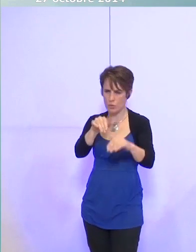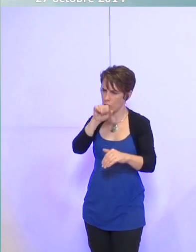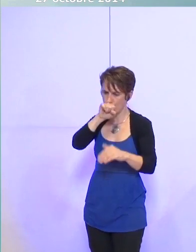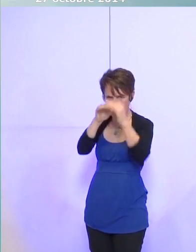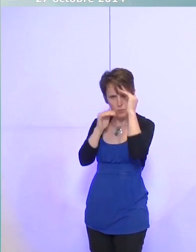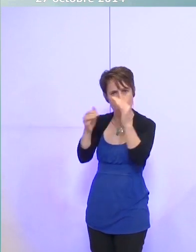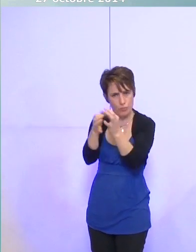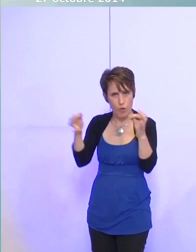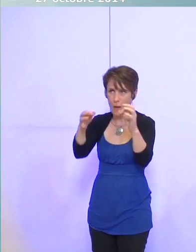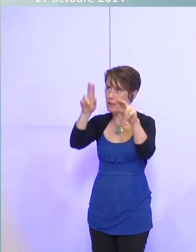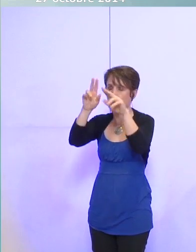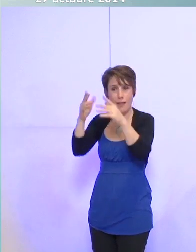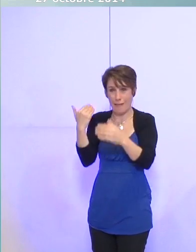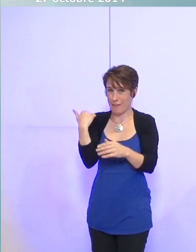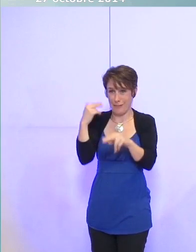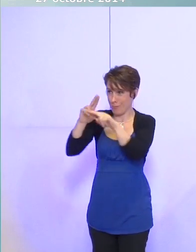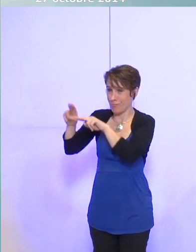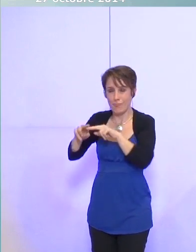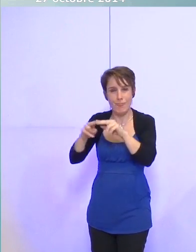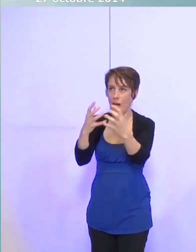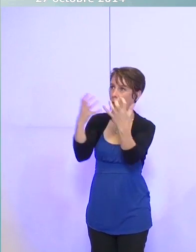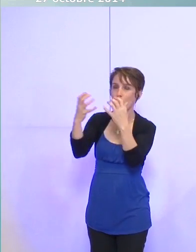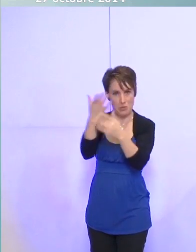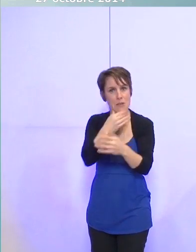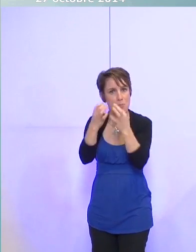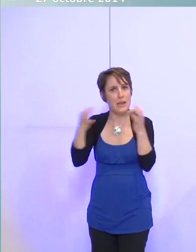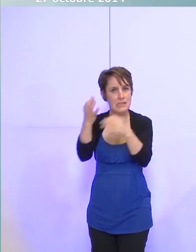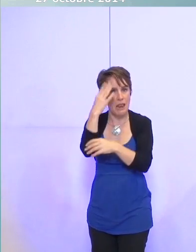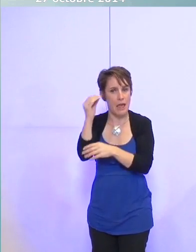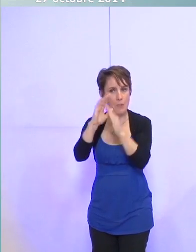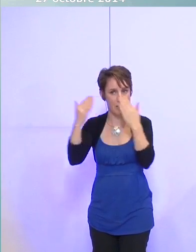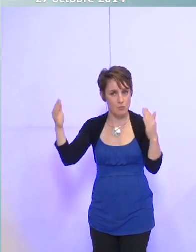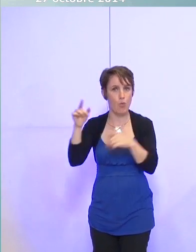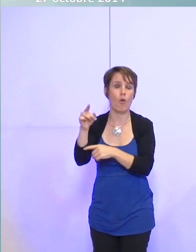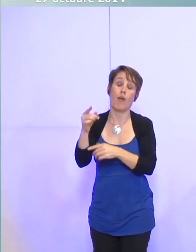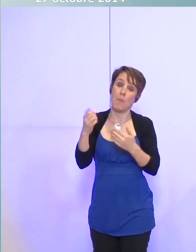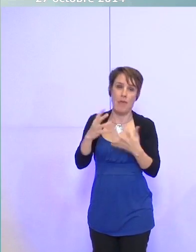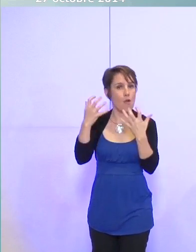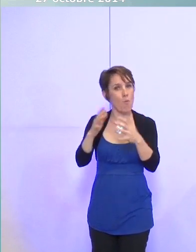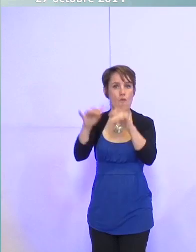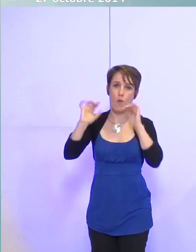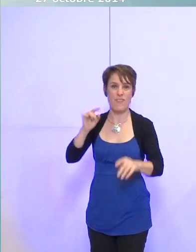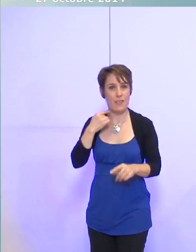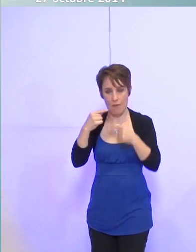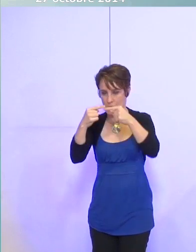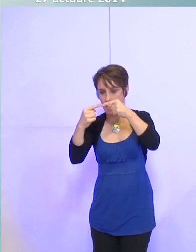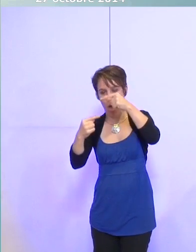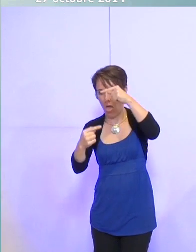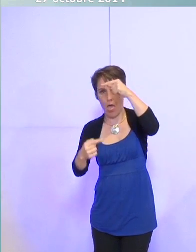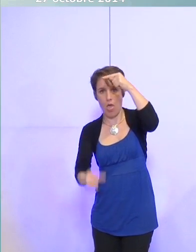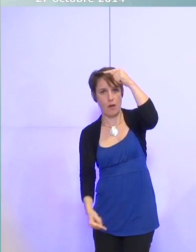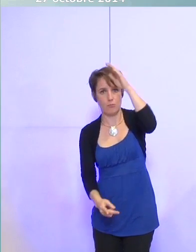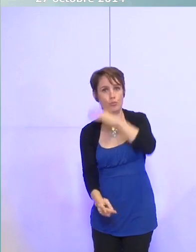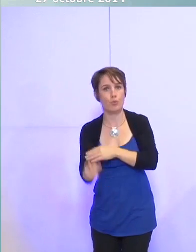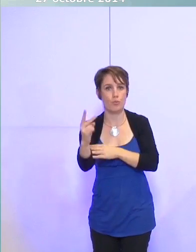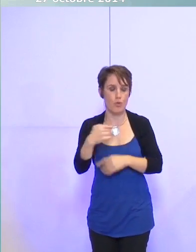neuf qu'est Alpexpo. Au-delà d'aménagements financiers et pour mettre fin au déficit structurel, nous préparons enfin les actions